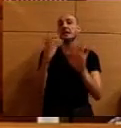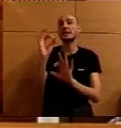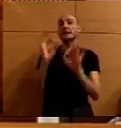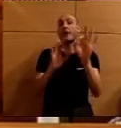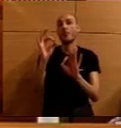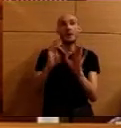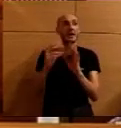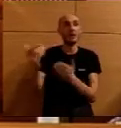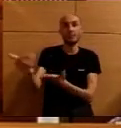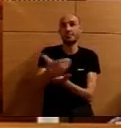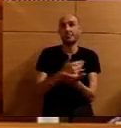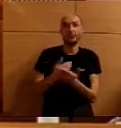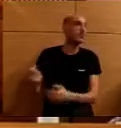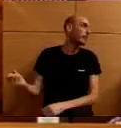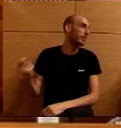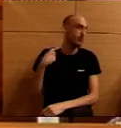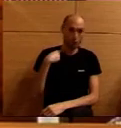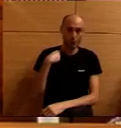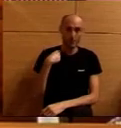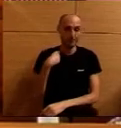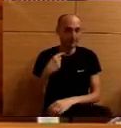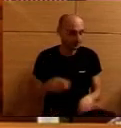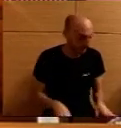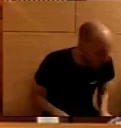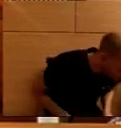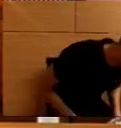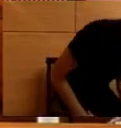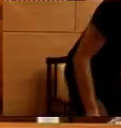70% de recursos que ens aportàvem.